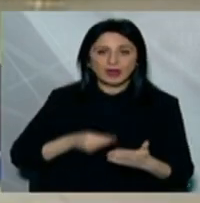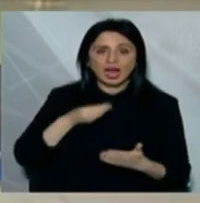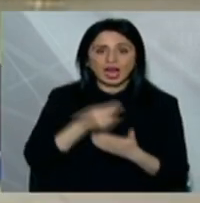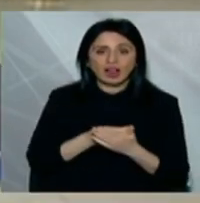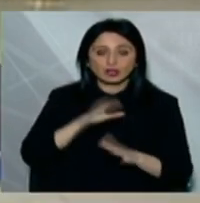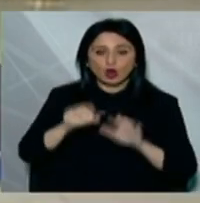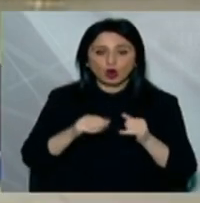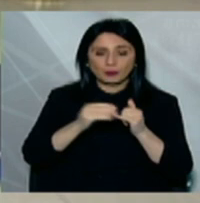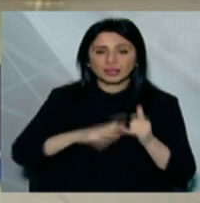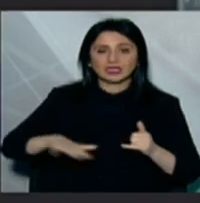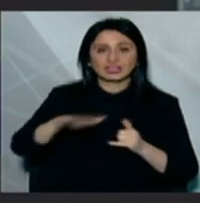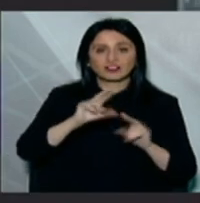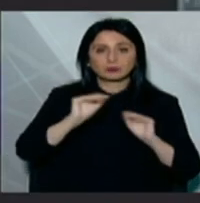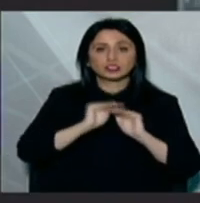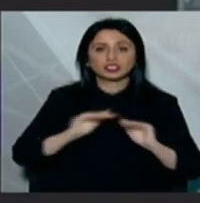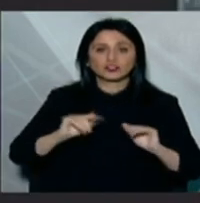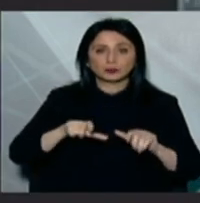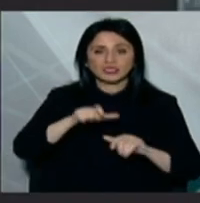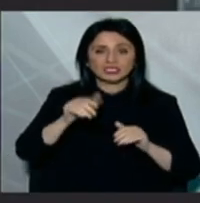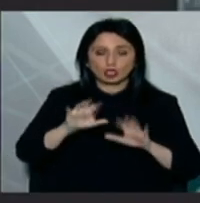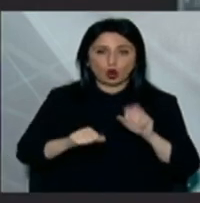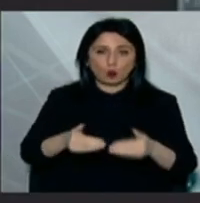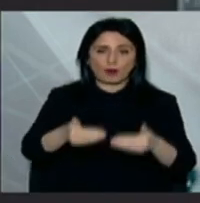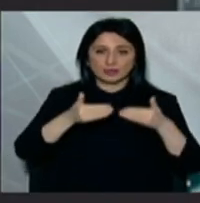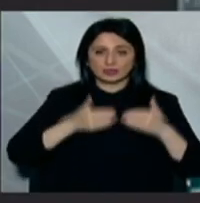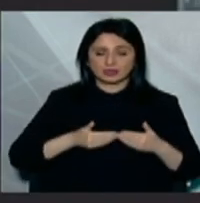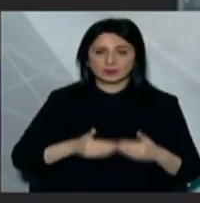და ოკუპირებული ტერიტორიების მშვიდობიანი გზით დეოკუპაციაა.